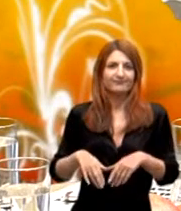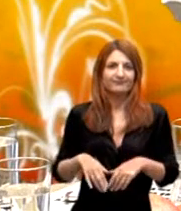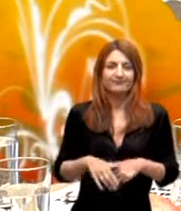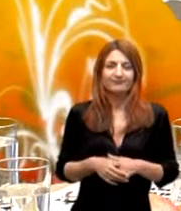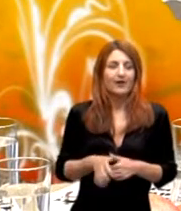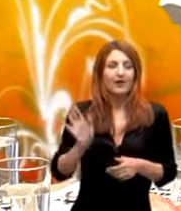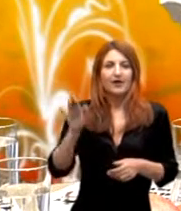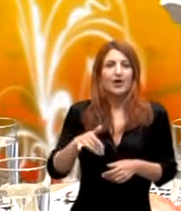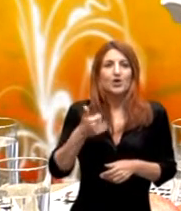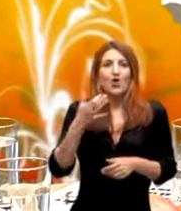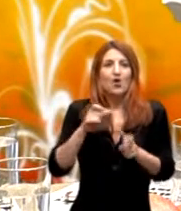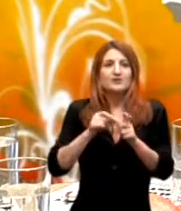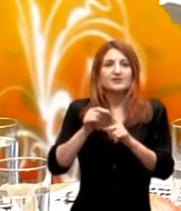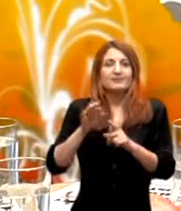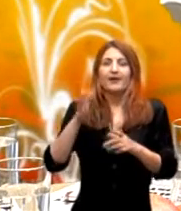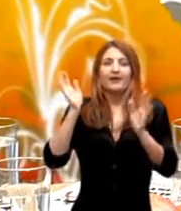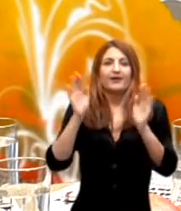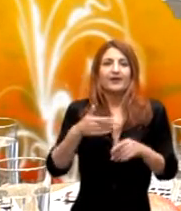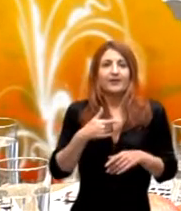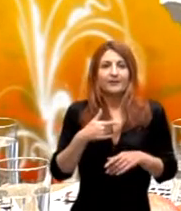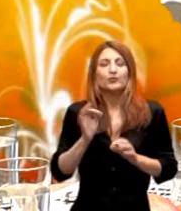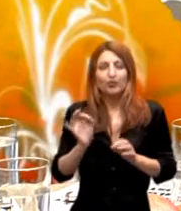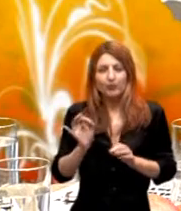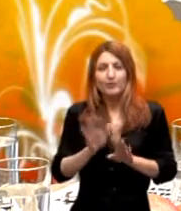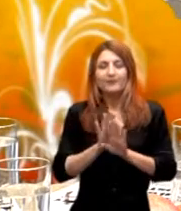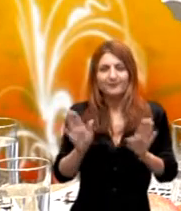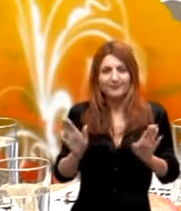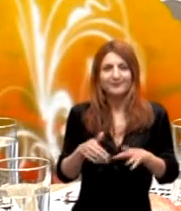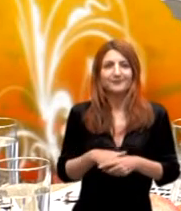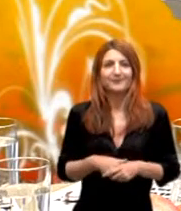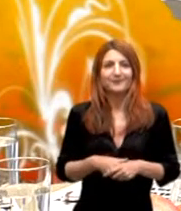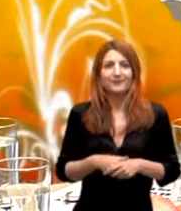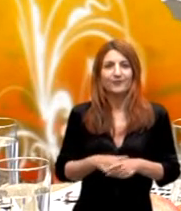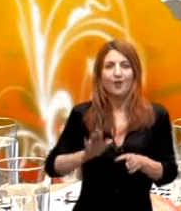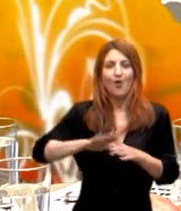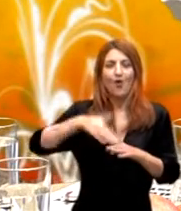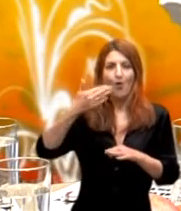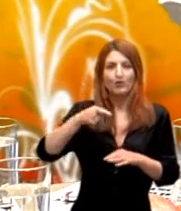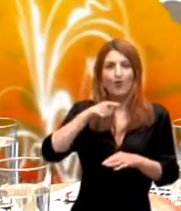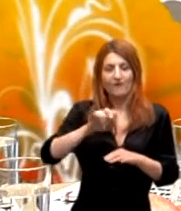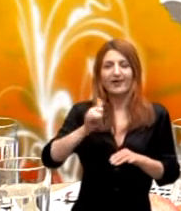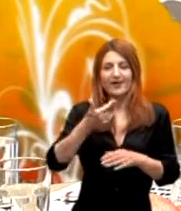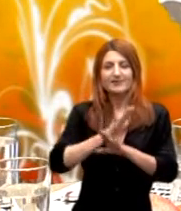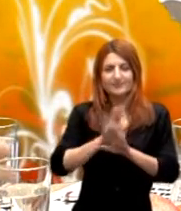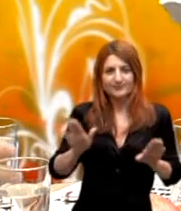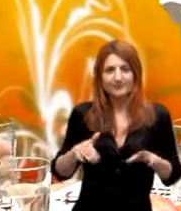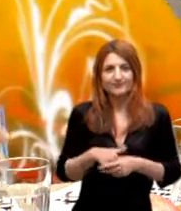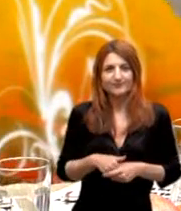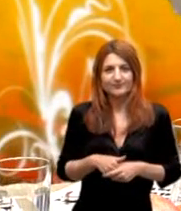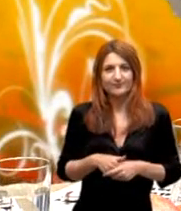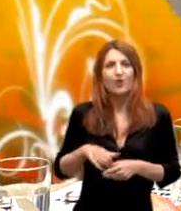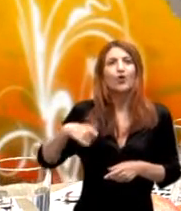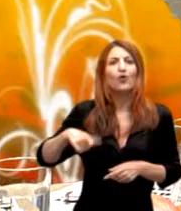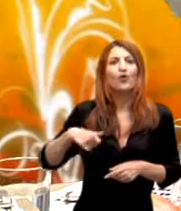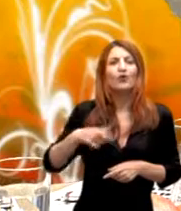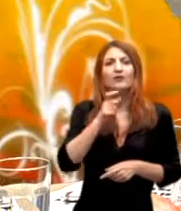Josipe moj, ja sam ti. Evo, dobro, to jesmo. Onda smo ovo jesmo. Onda smo